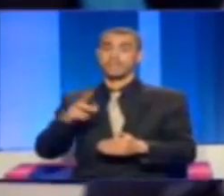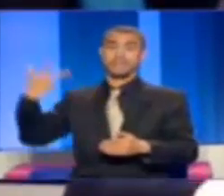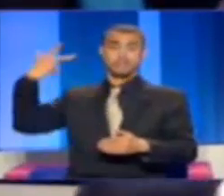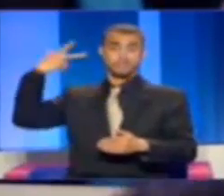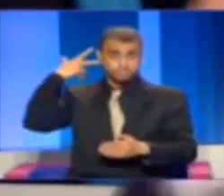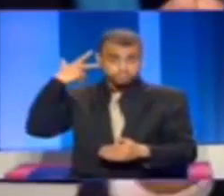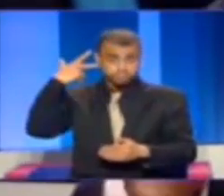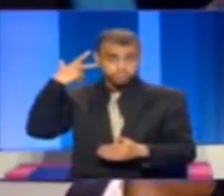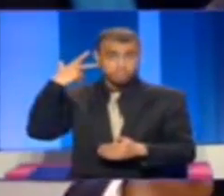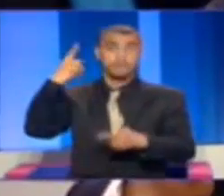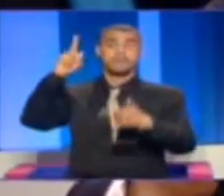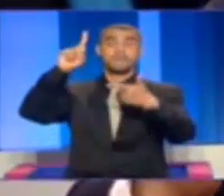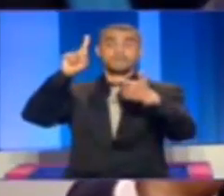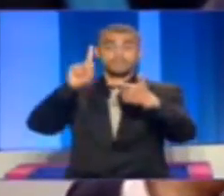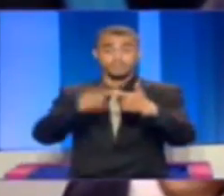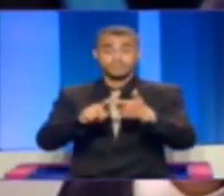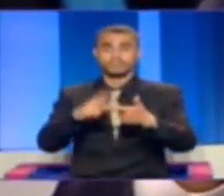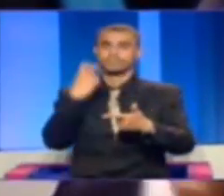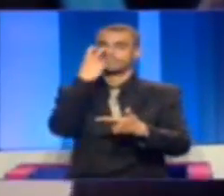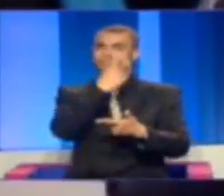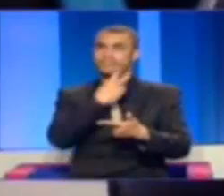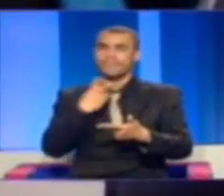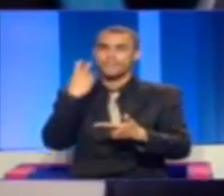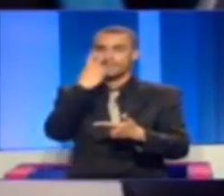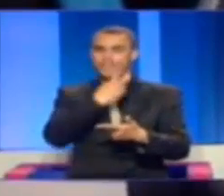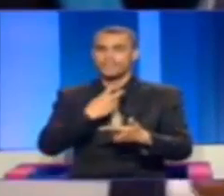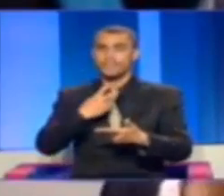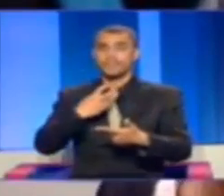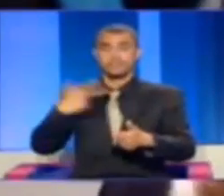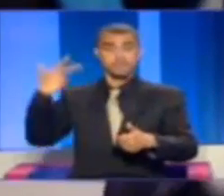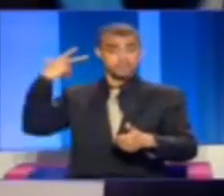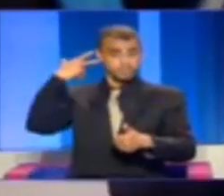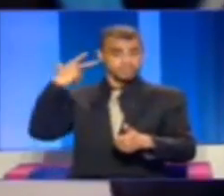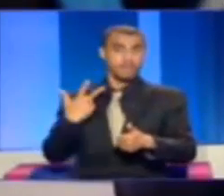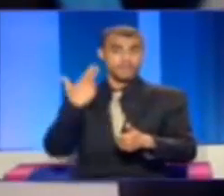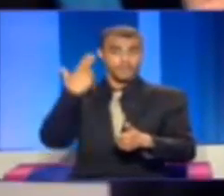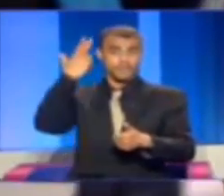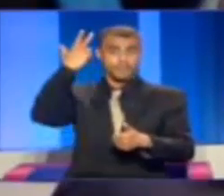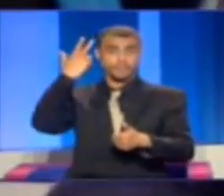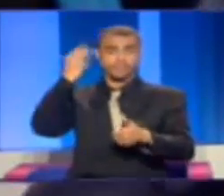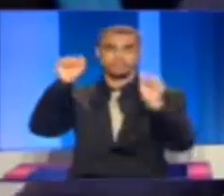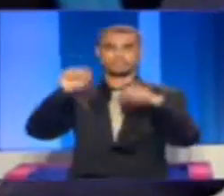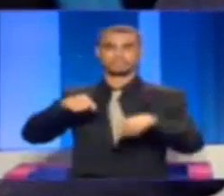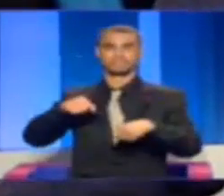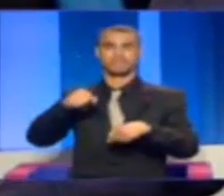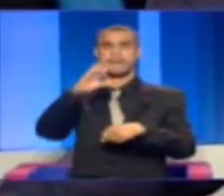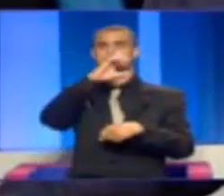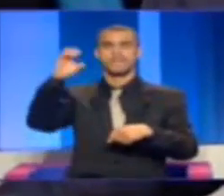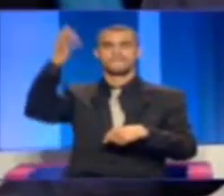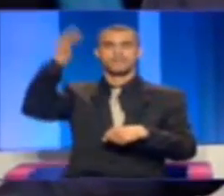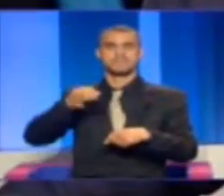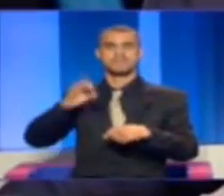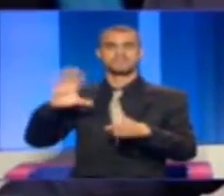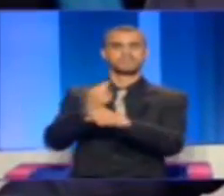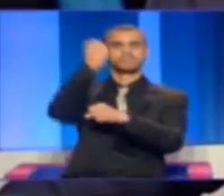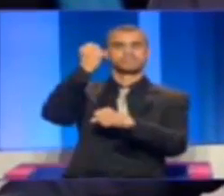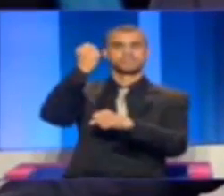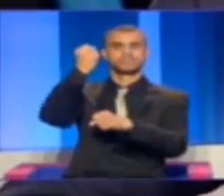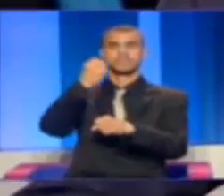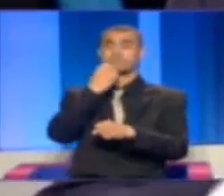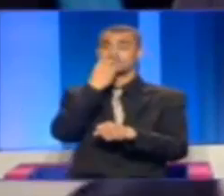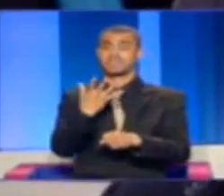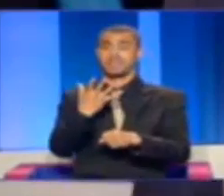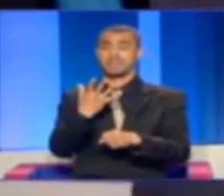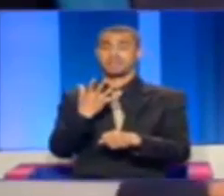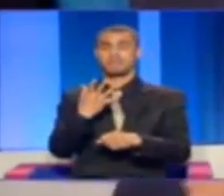نسبه النجاح ربما اكثر من 90%. وفي المغرب؟ في المغرب اكثر من 90%، ولكن الطفل عنده ما عندوش